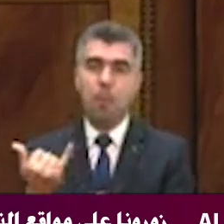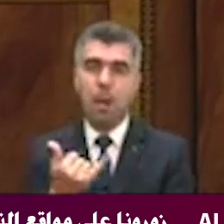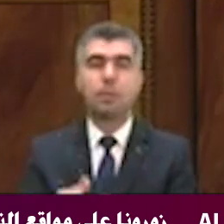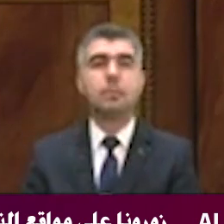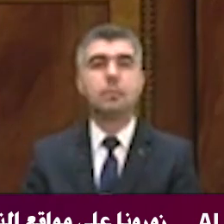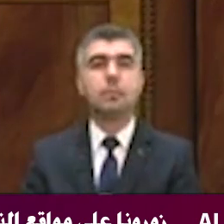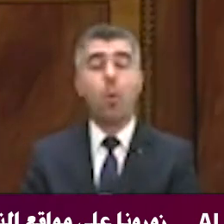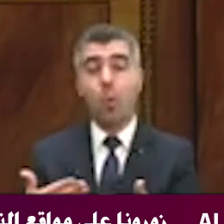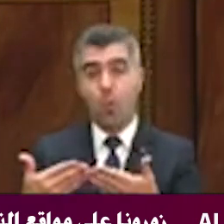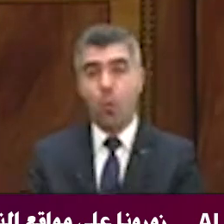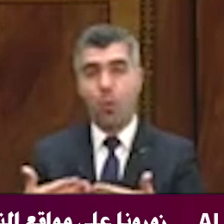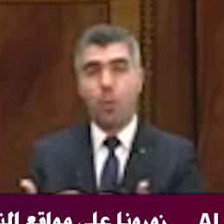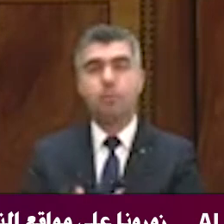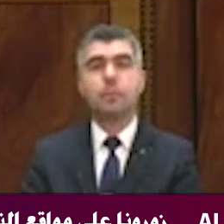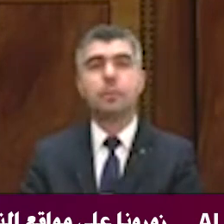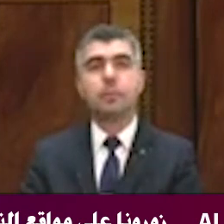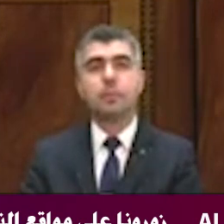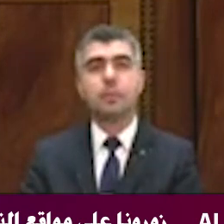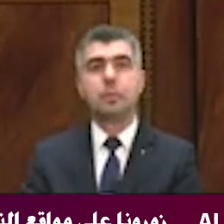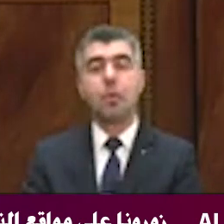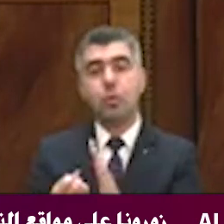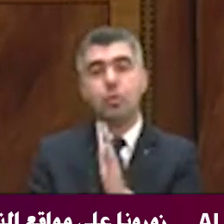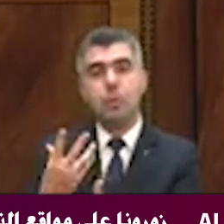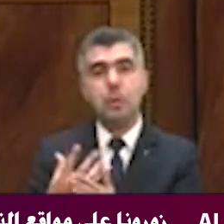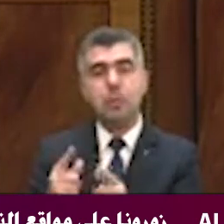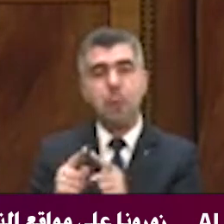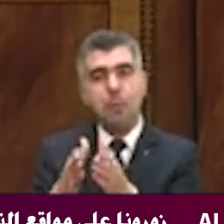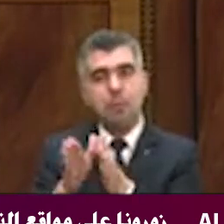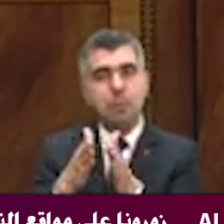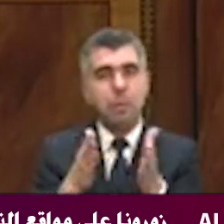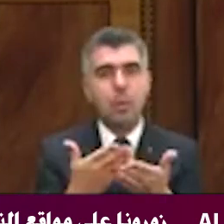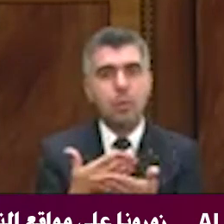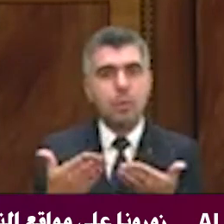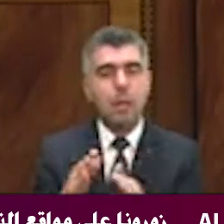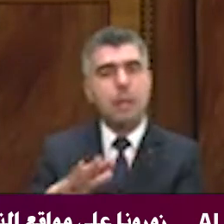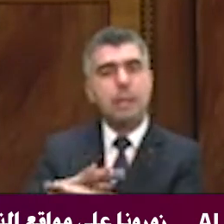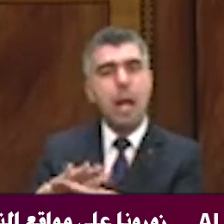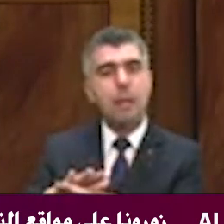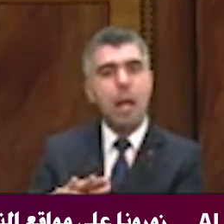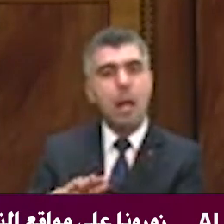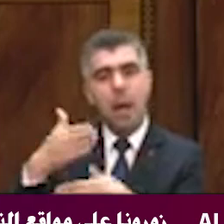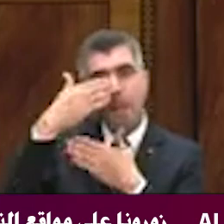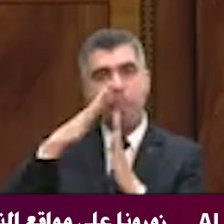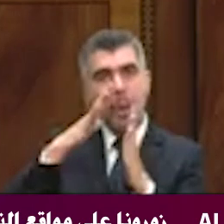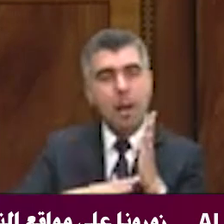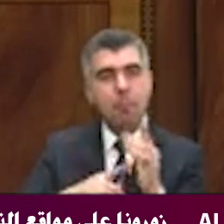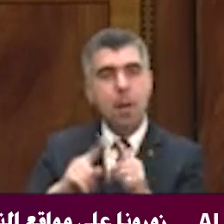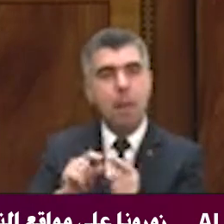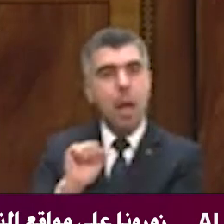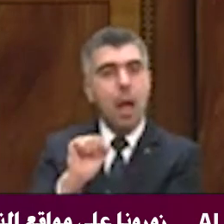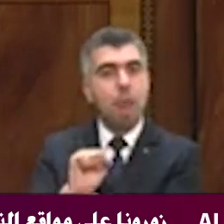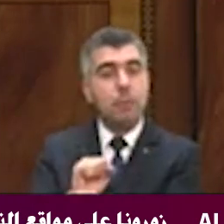تتطلب اليوم أولاً خلق شروط انفتاح سياسي في بلادنا يبدأ بإطلاق سراح